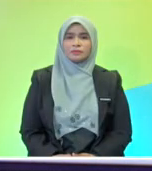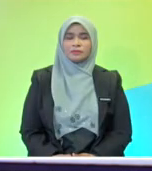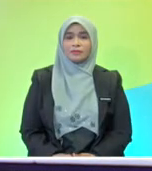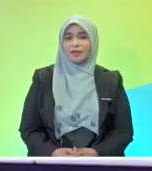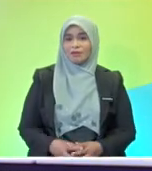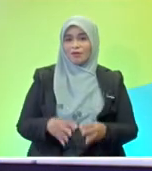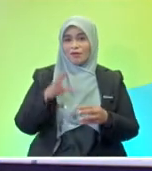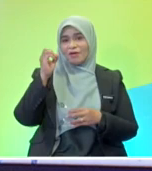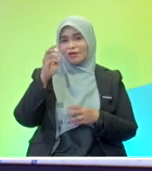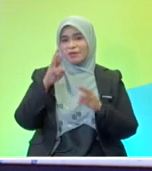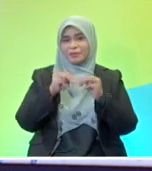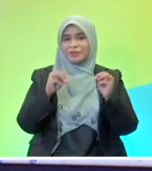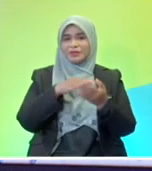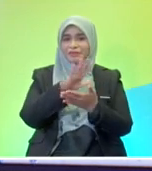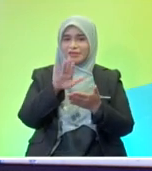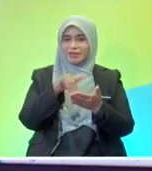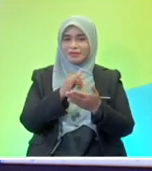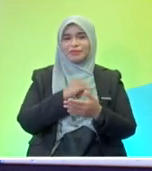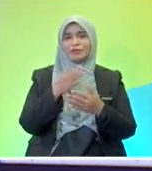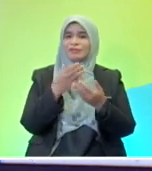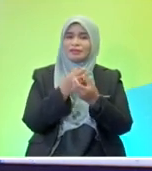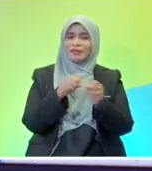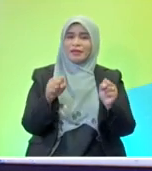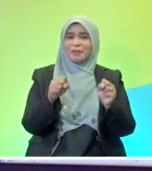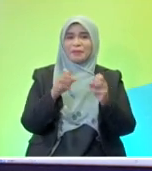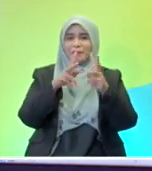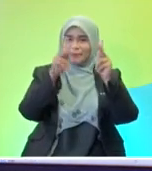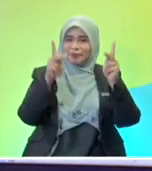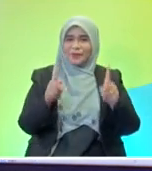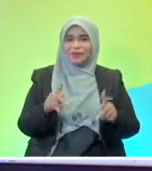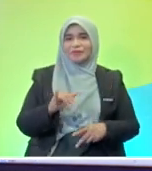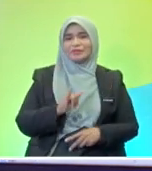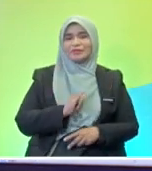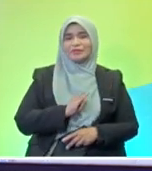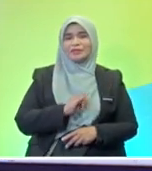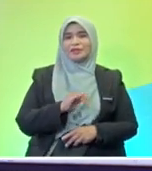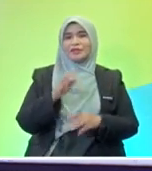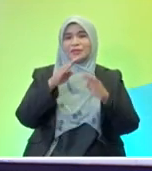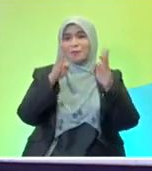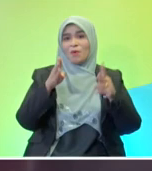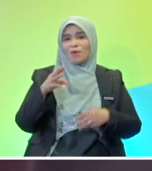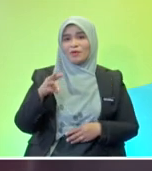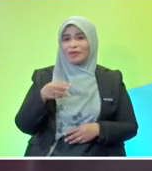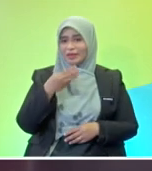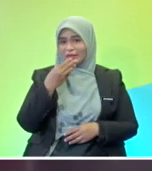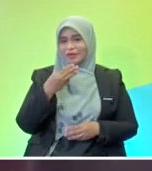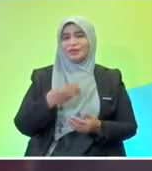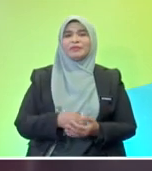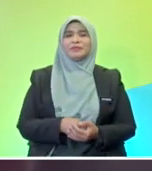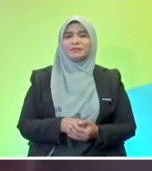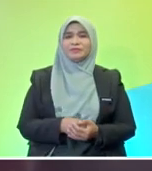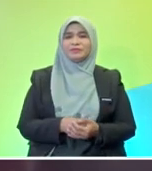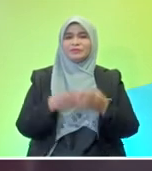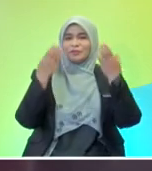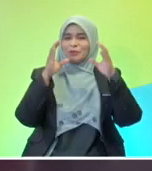Okey, murid-murid semua, saya pun dah siapkan boneka saya, iaitu boneka senduk. Cikgu dah siap juga ke, cikgu? Dah